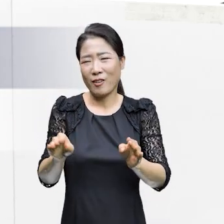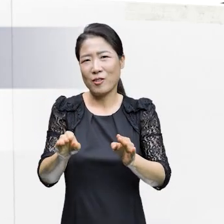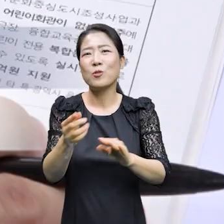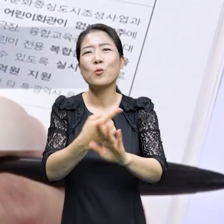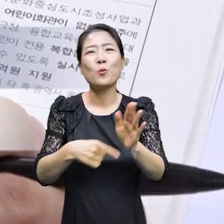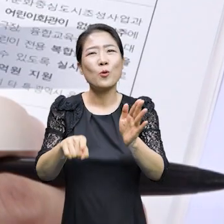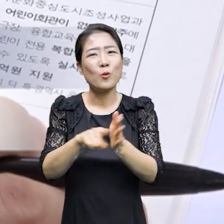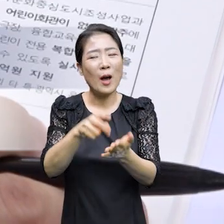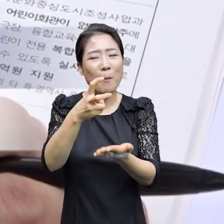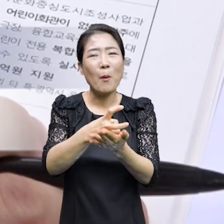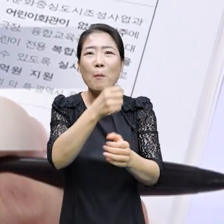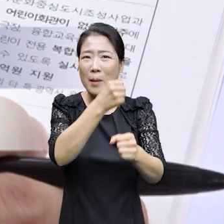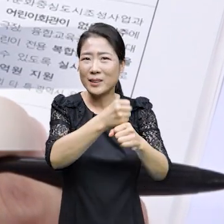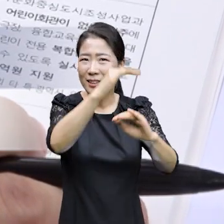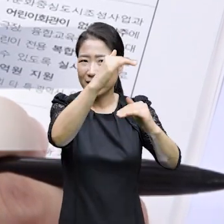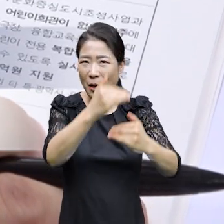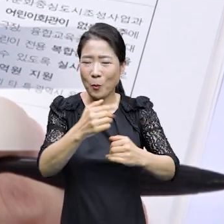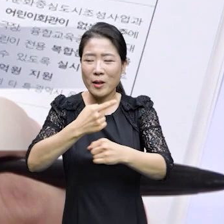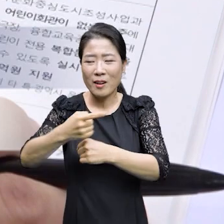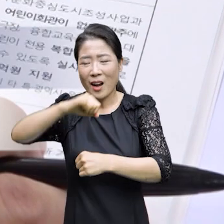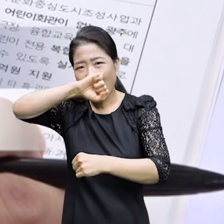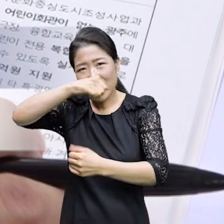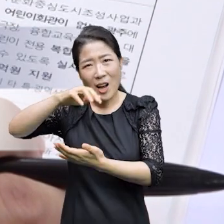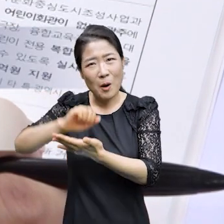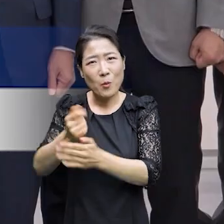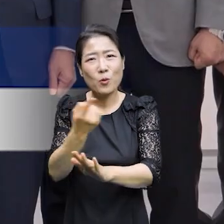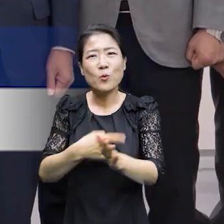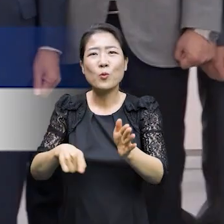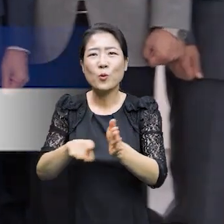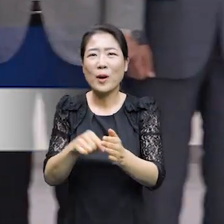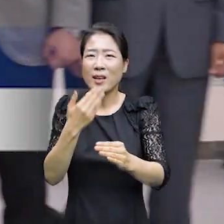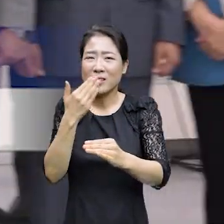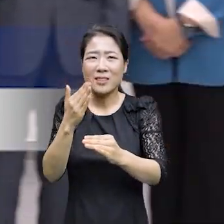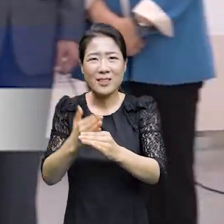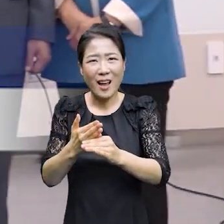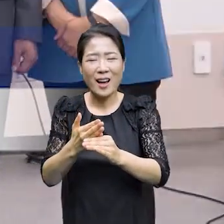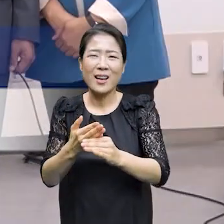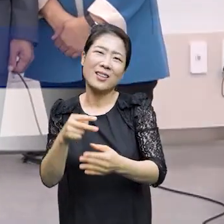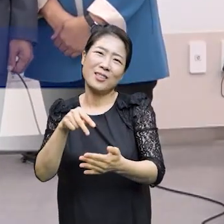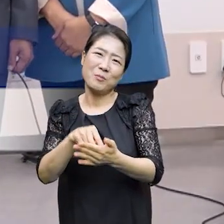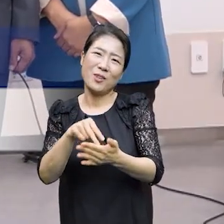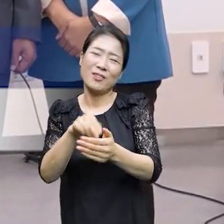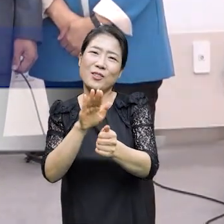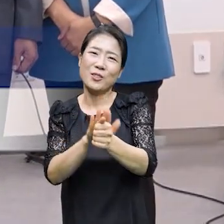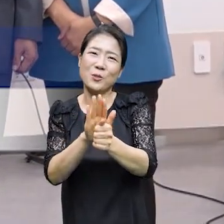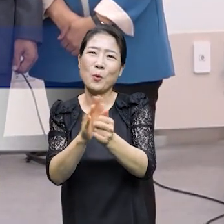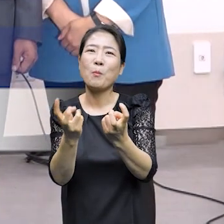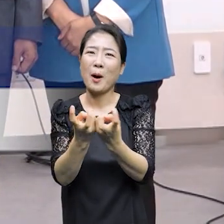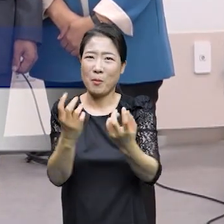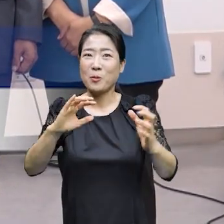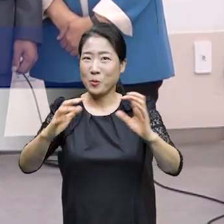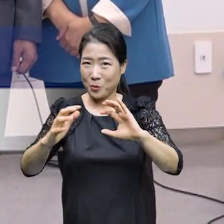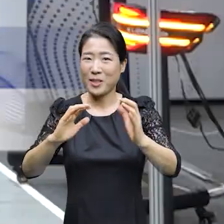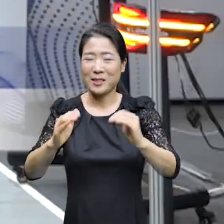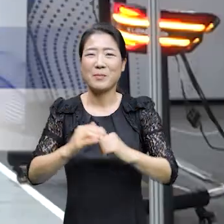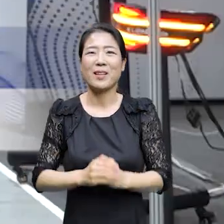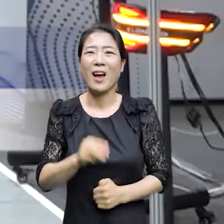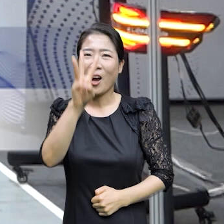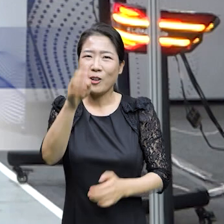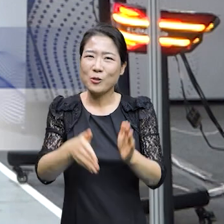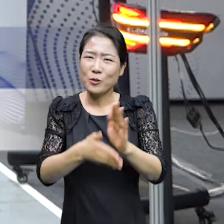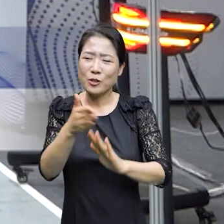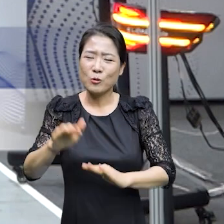시정 주요 현안 해결을 위한 입법사항과 내년도 국비 확보를 위한 당 차원의 지원방안에 대해 논의했습니다